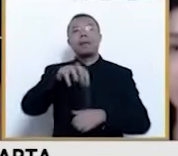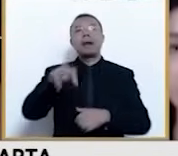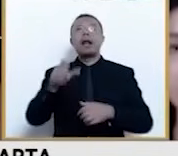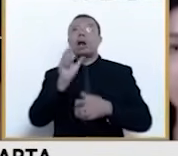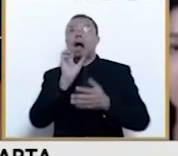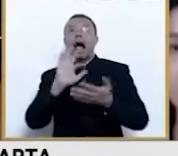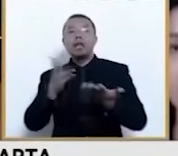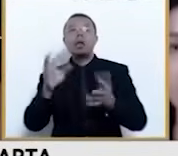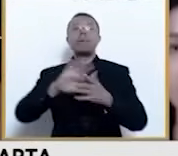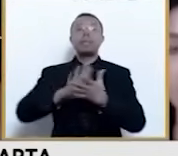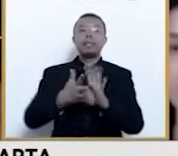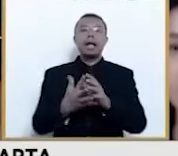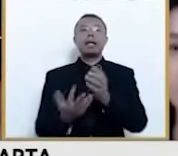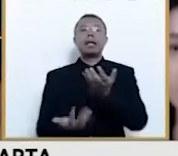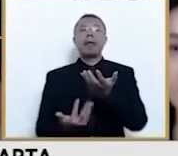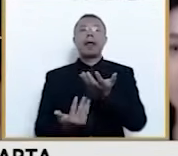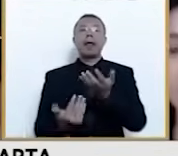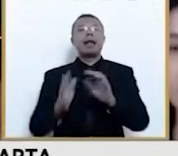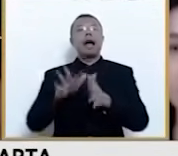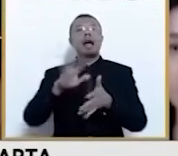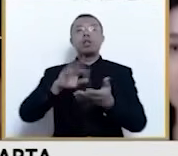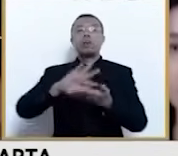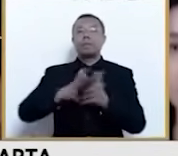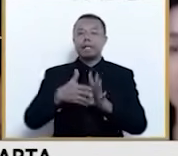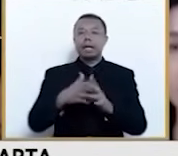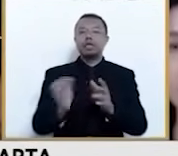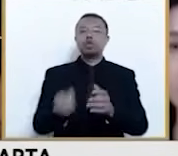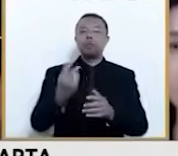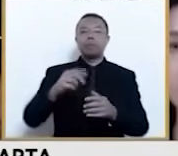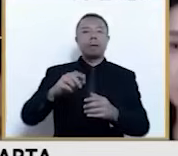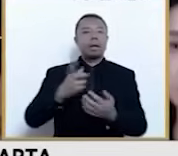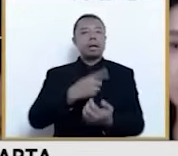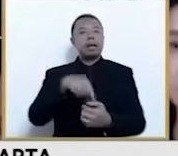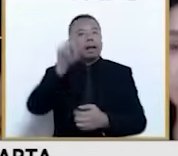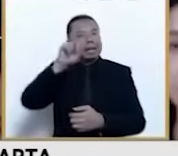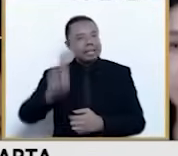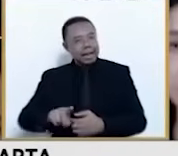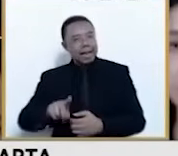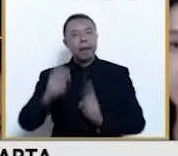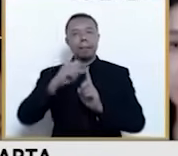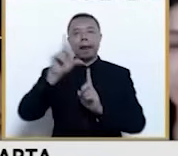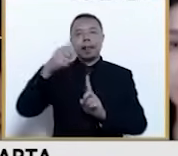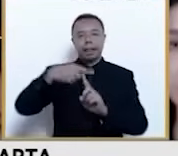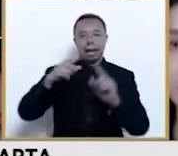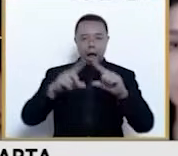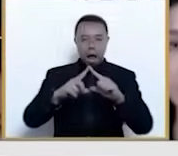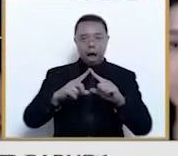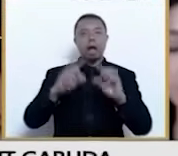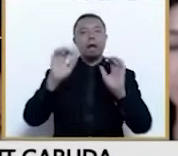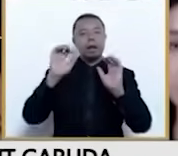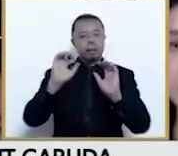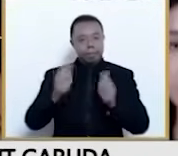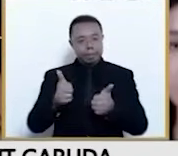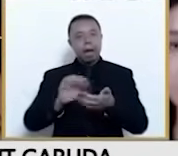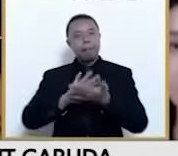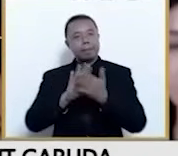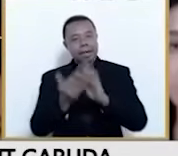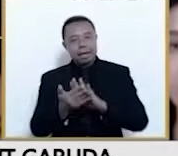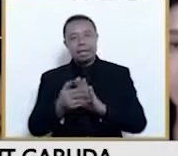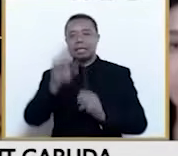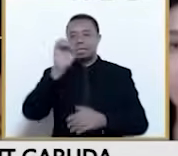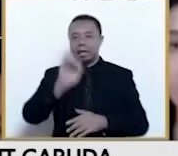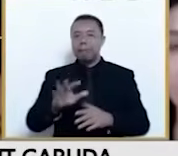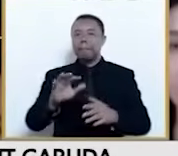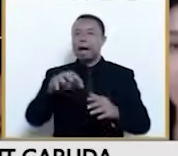bakar. Kemudian sampah bisa menjadi energi, menjadi PLTA sampah. Kemudian bisa dijadikan